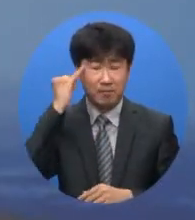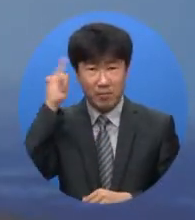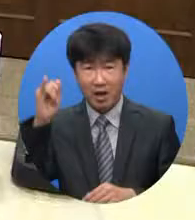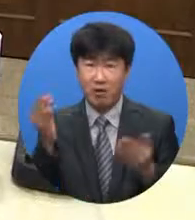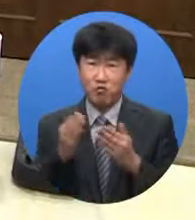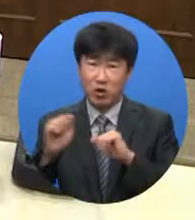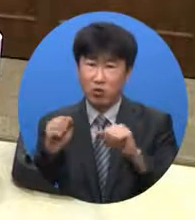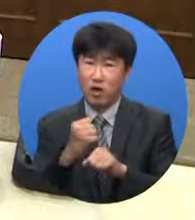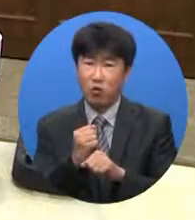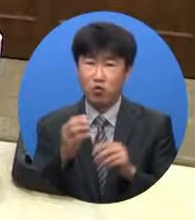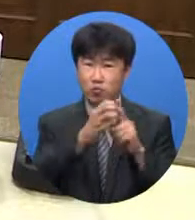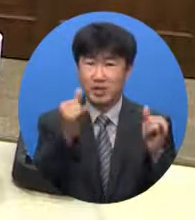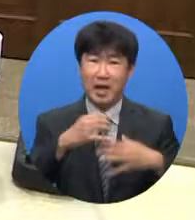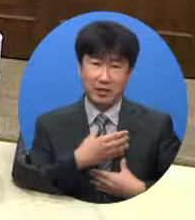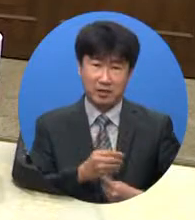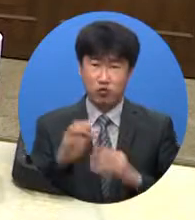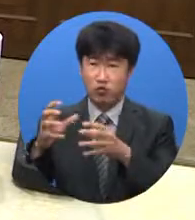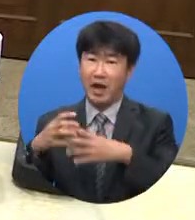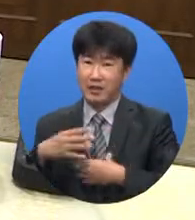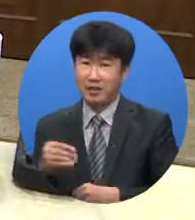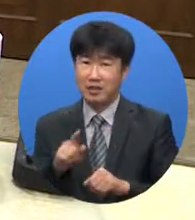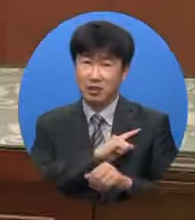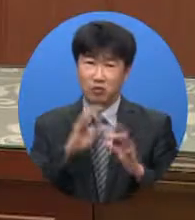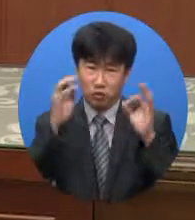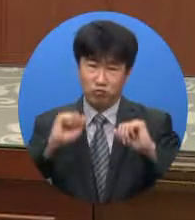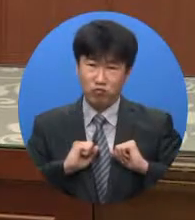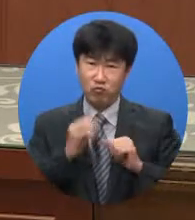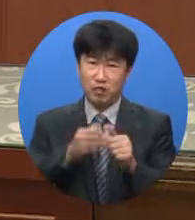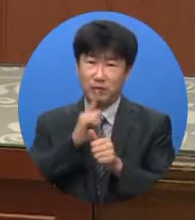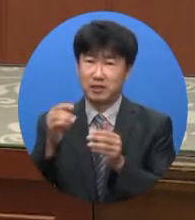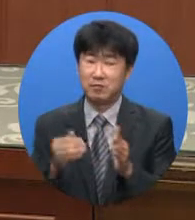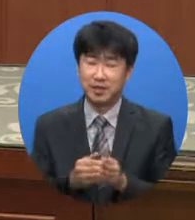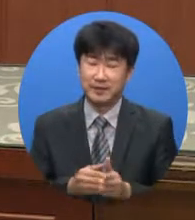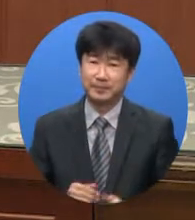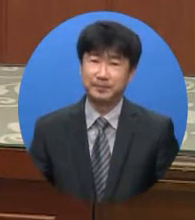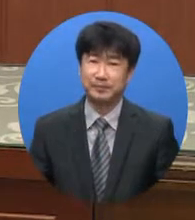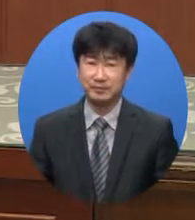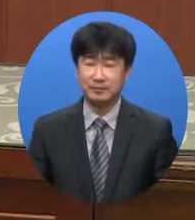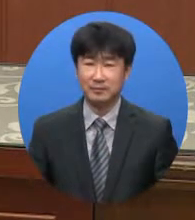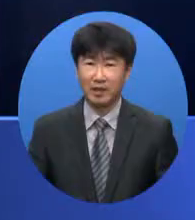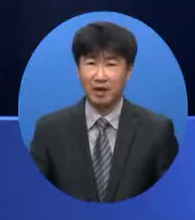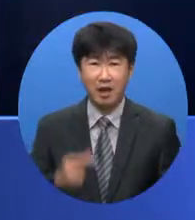실질적이면서 창의적인 업무 수행으로 국민의 안전과 국가안보에 최선을 다해 나가자고 강조했습니다.